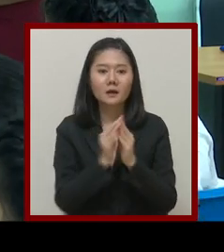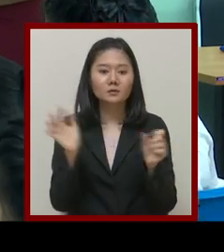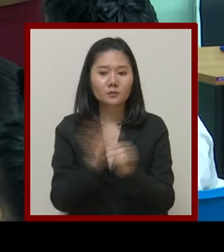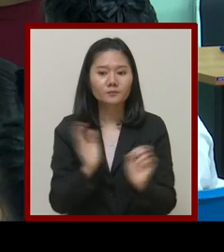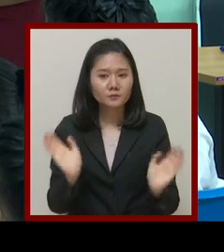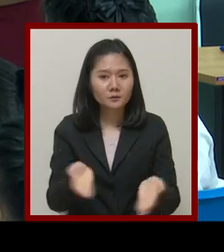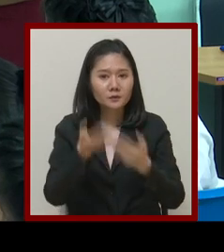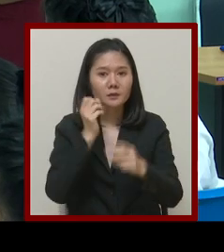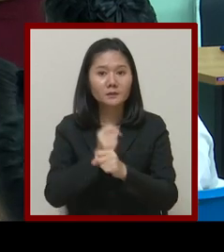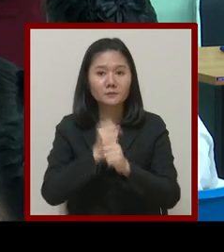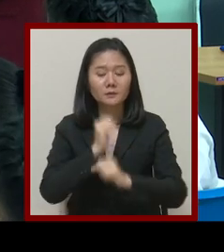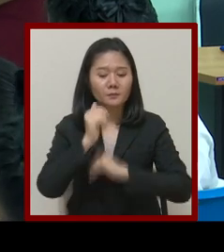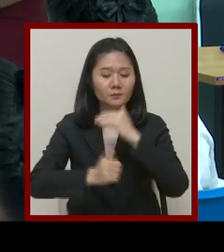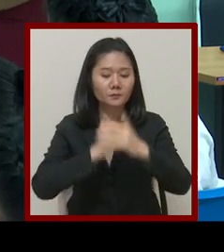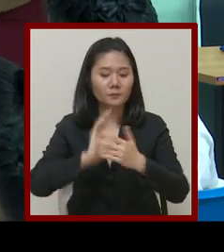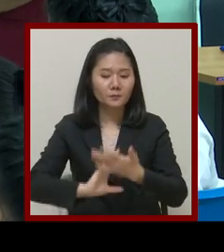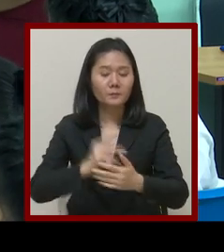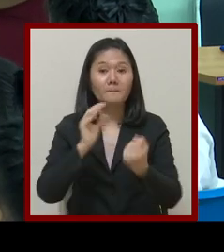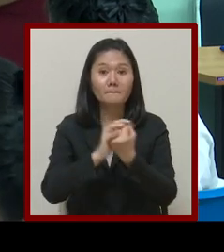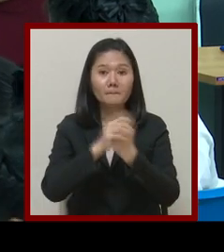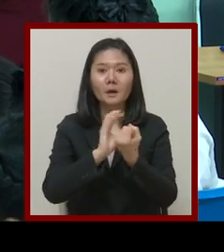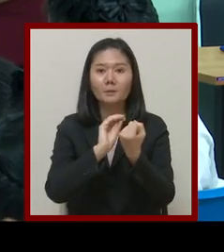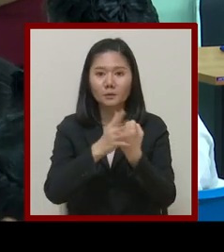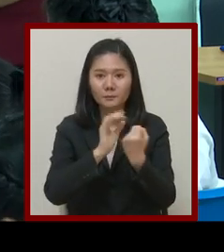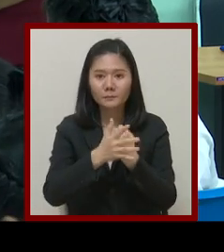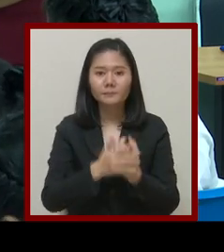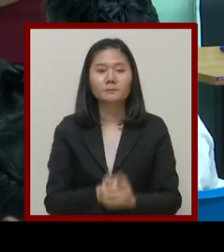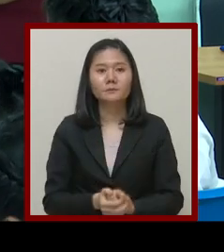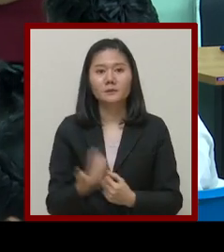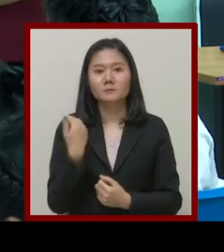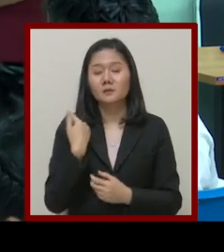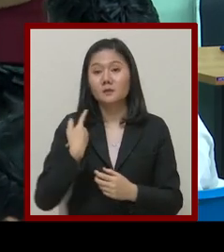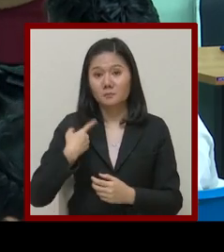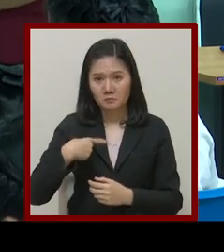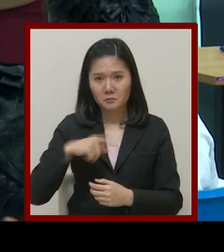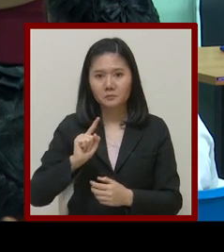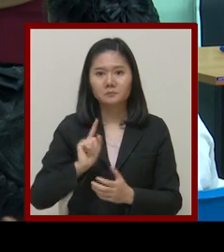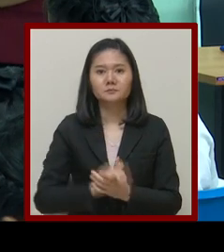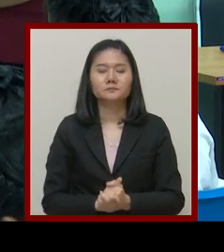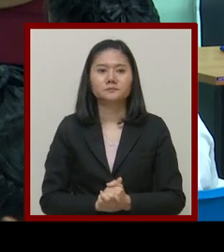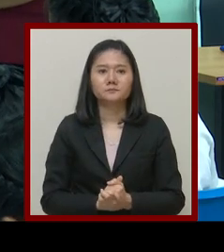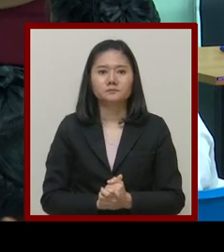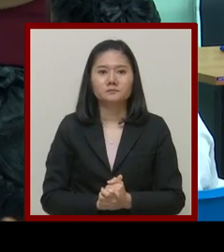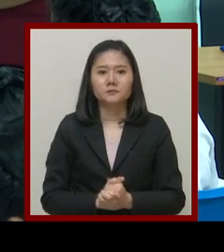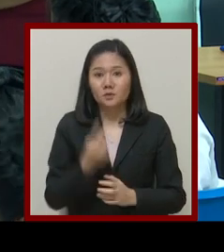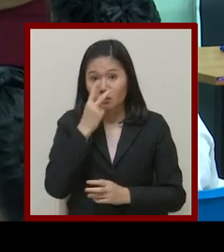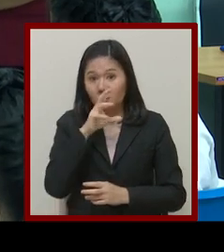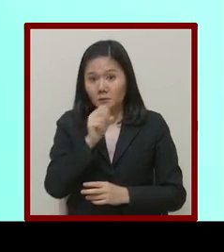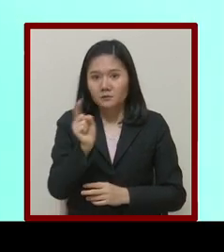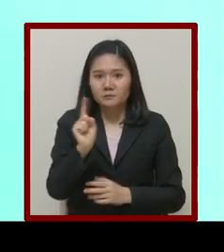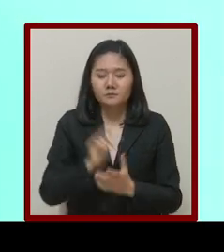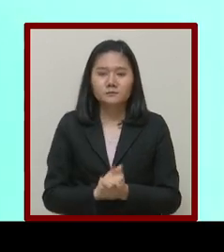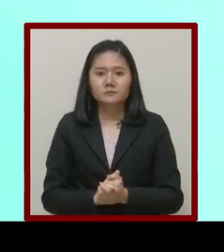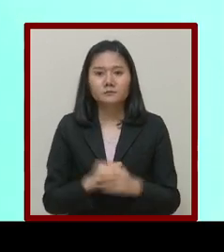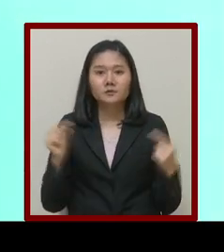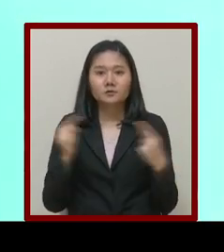แล้วก็สนับสนุนในการเจริญเติบโตของพืชผักผลไม้ซึ่งก็มีประโยชน์มากๆเลยนะคะสังเกตเห็นด้วยว่าน